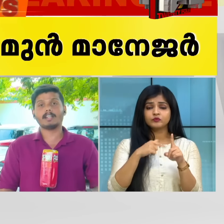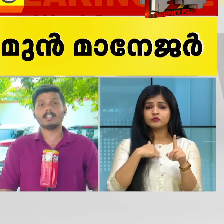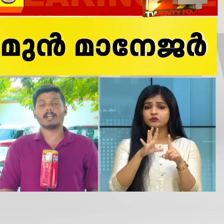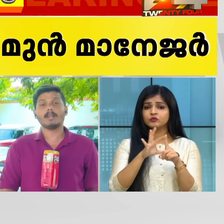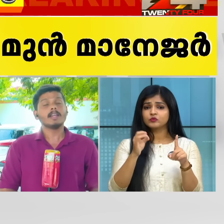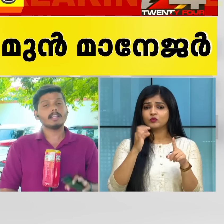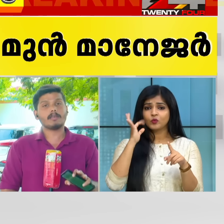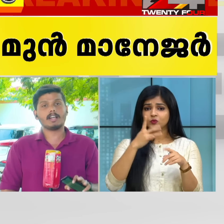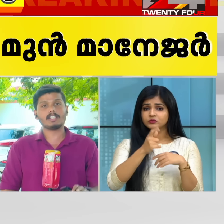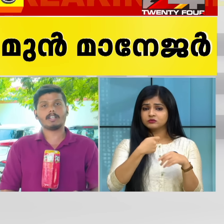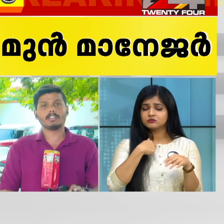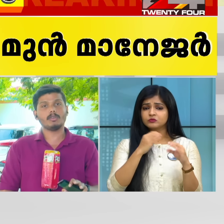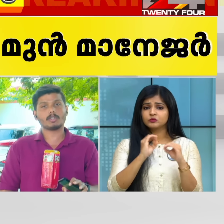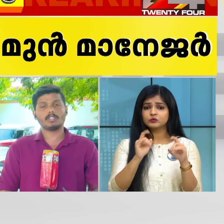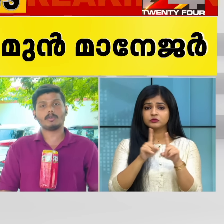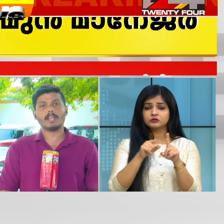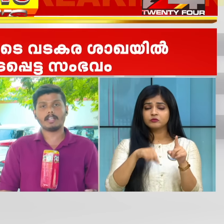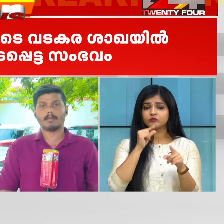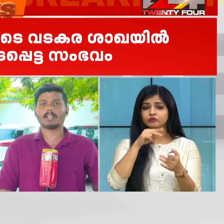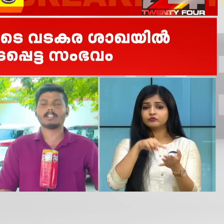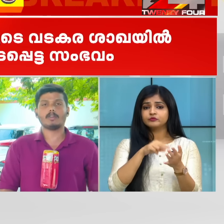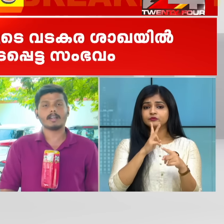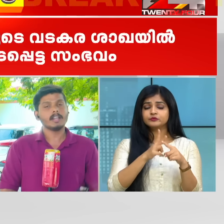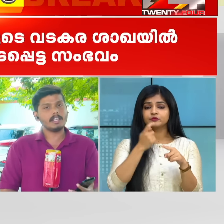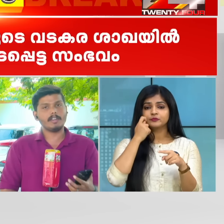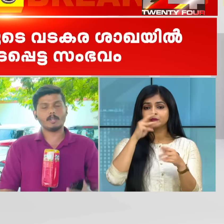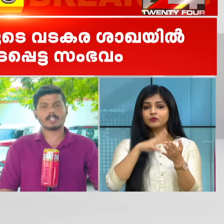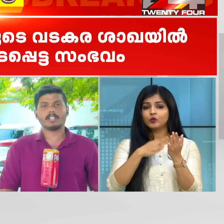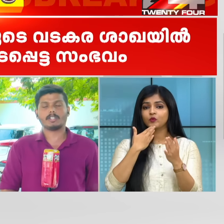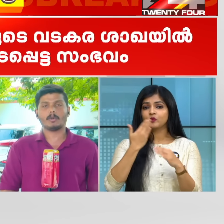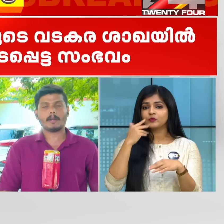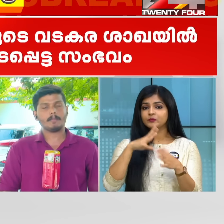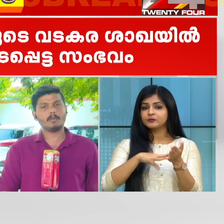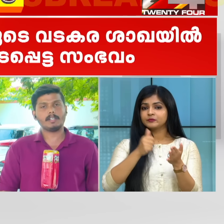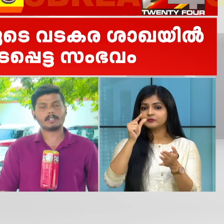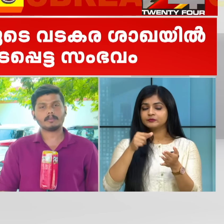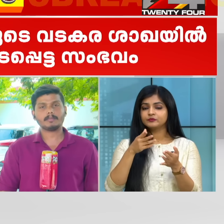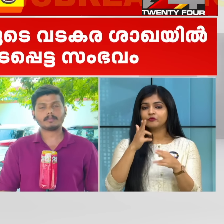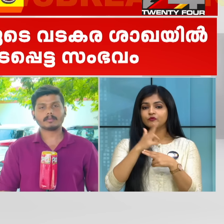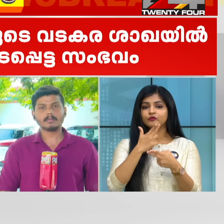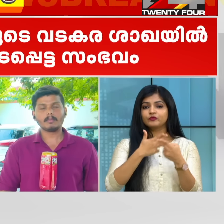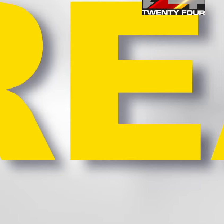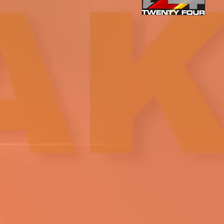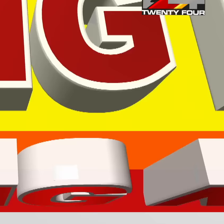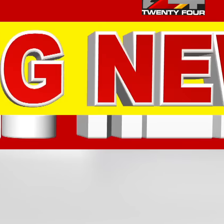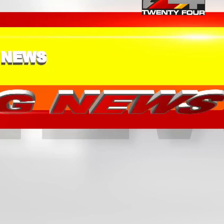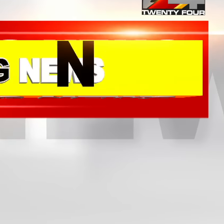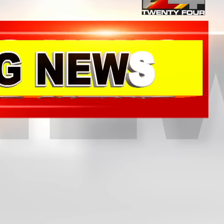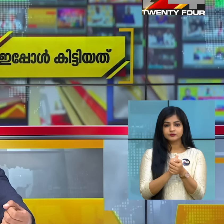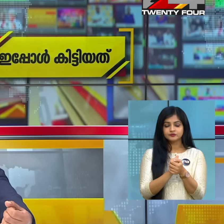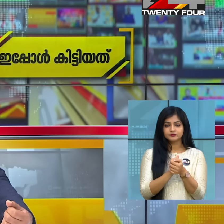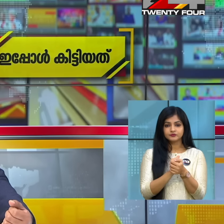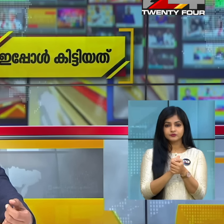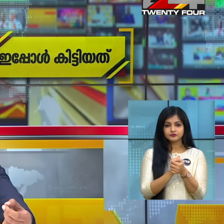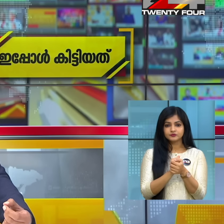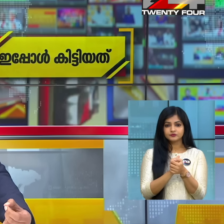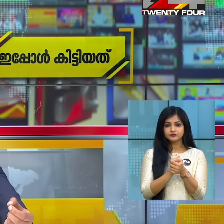നിരപരാധിയാണ് എന്ന അവകാശവാദത്തിൽ ഉറച്ചു നിൽക്കുകയാണ് ഈ മധ ജയകുമാർ ഈ വീഡിയോ സന്ദേശത്തിലൂടെ. ഉന്മേഷ്. അഭിജിത്ത് മുഴക്കുന്നാണ് വിവരങ്ങൾ നൽകിയത്